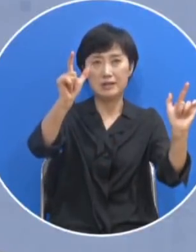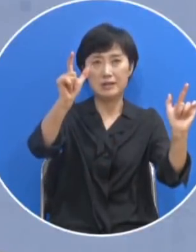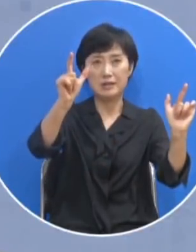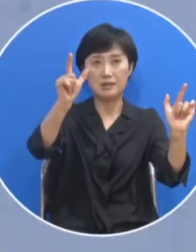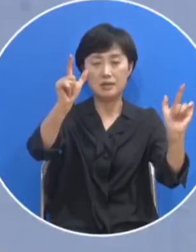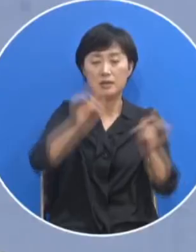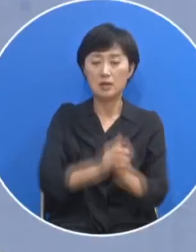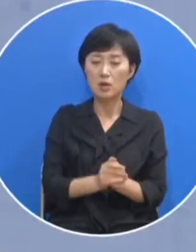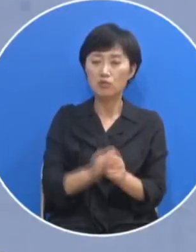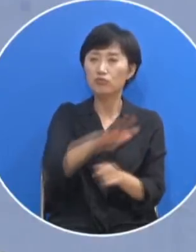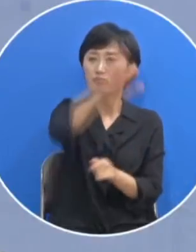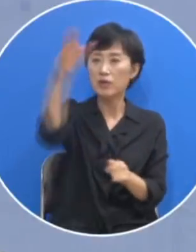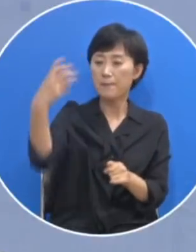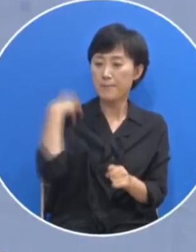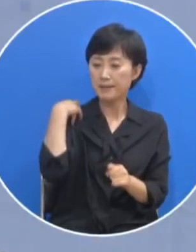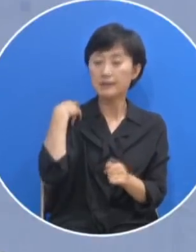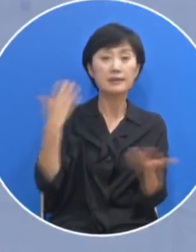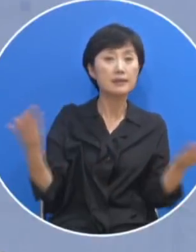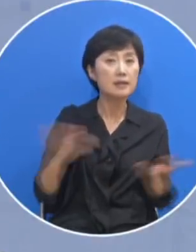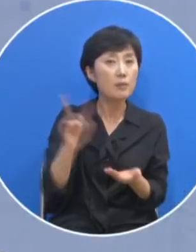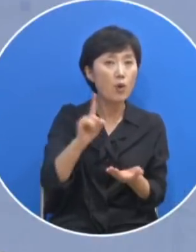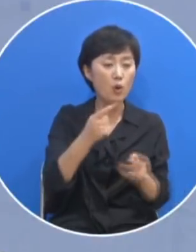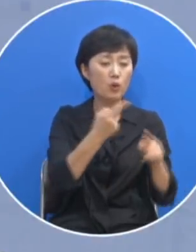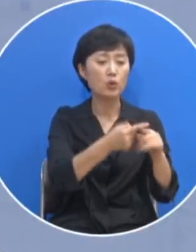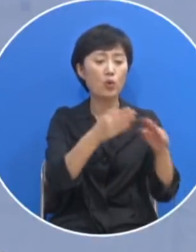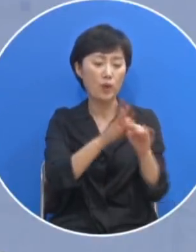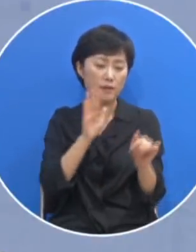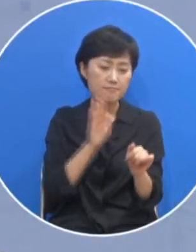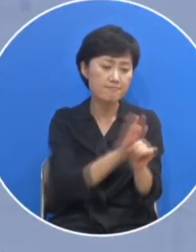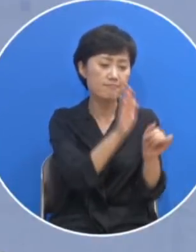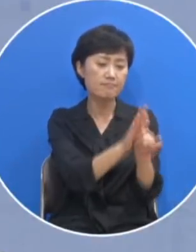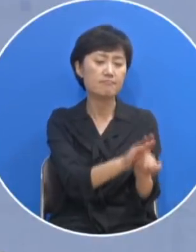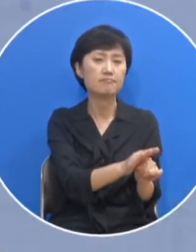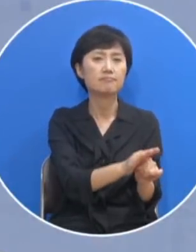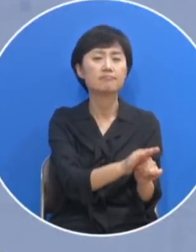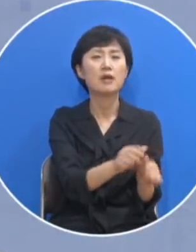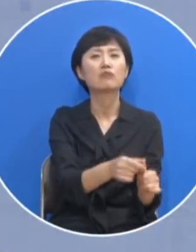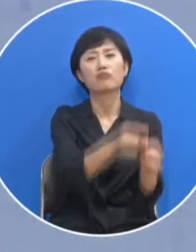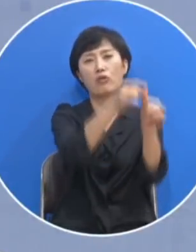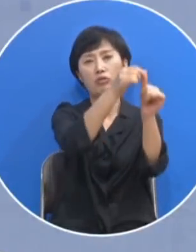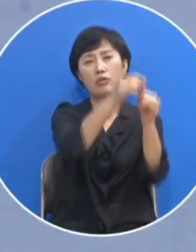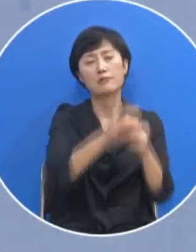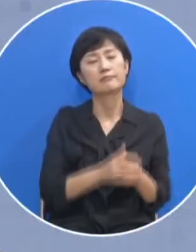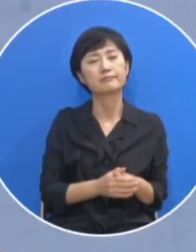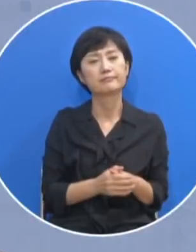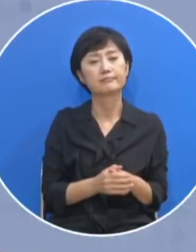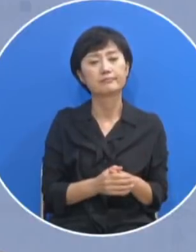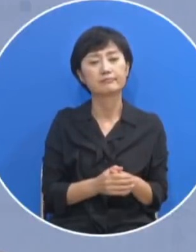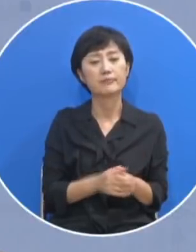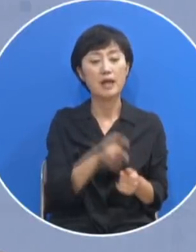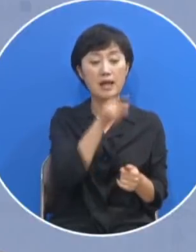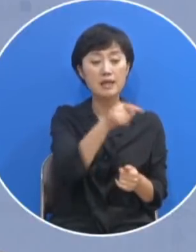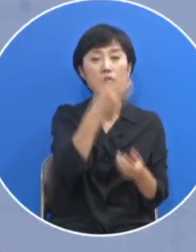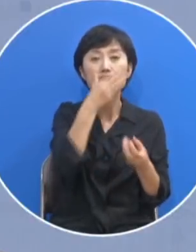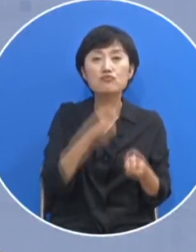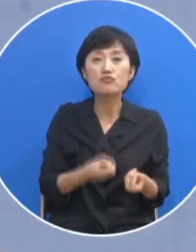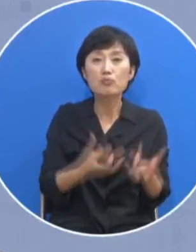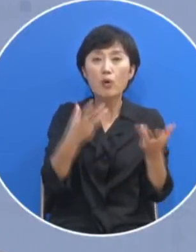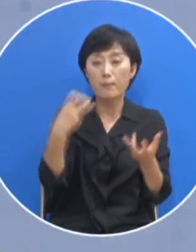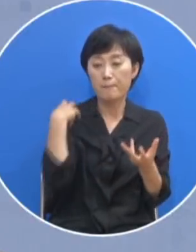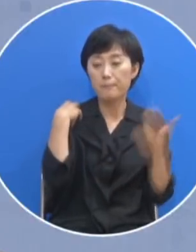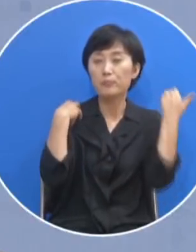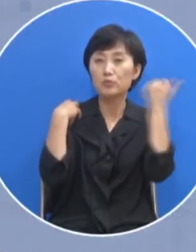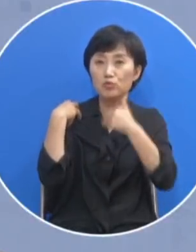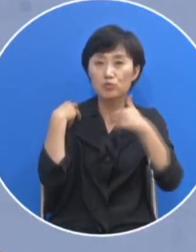owi 포메이션이 싼 에서 위치 피스도 됐었죠 이 축복을 사무엘이 따 커진 거에요 osen